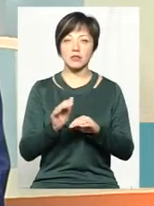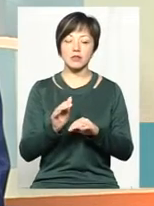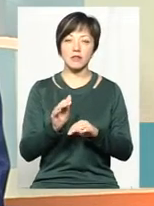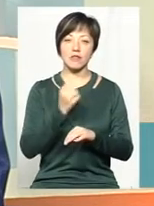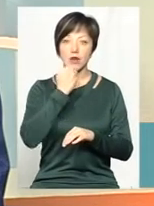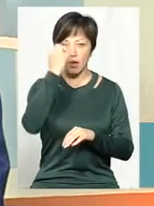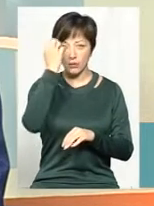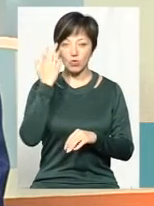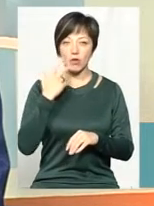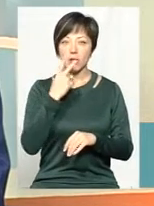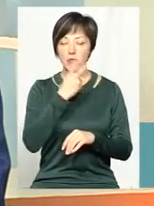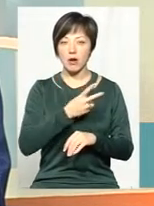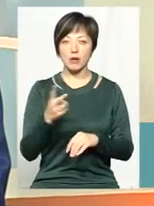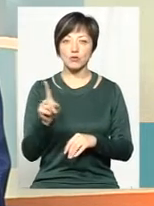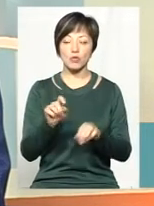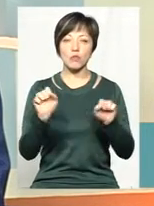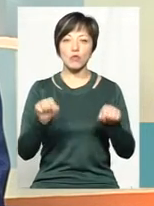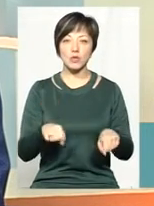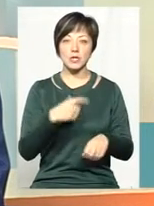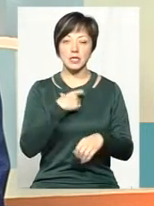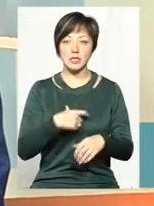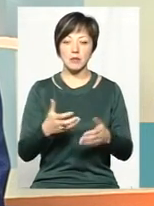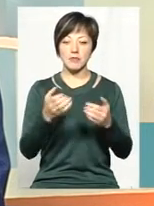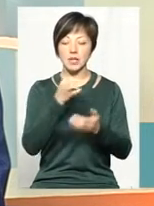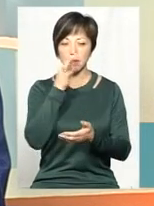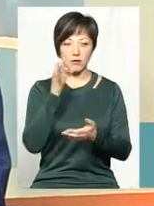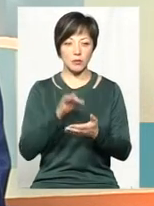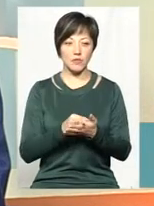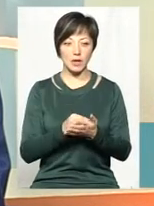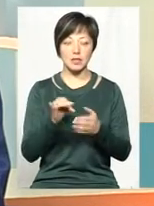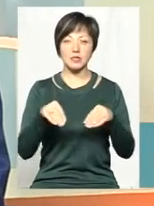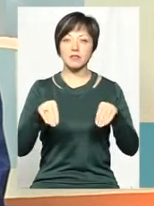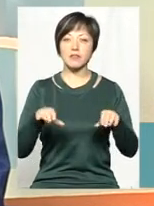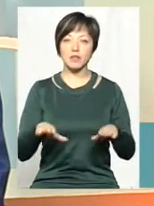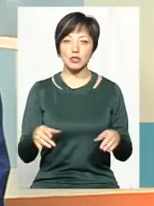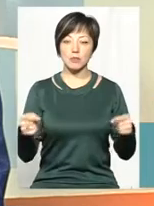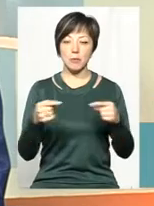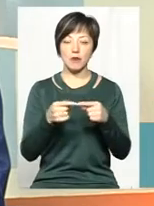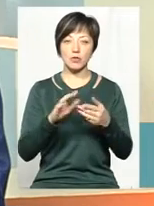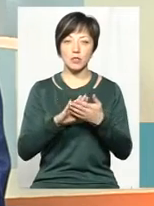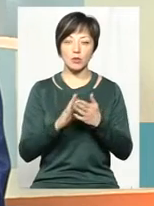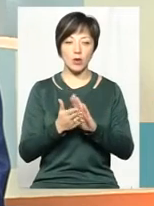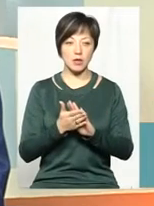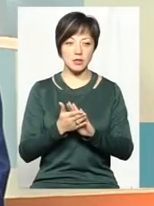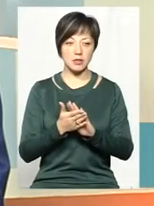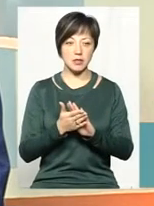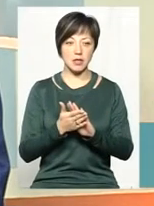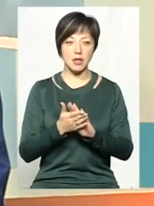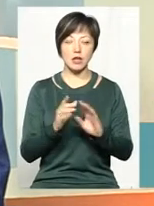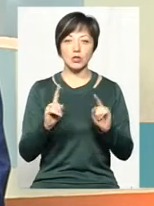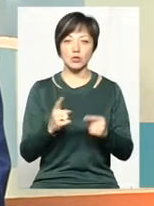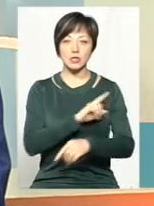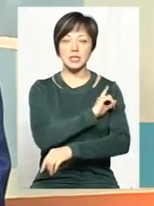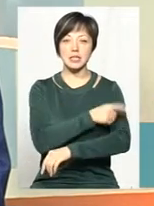вдячність, коли бачать, що вони можуть на себе взяти відповідальність і вирішити певну ситуацію. Це дуже